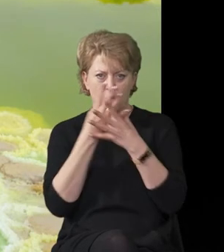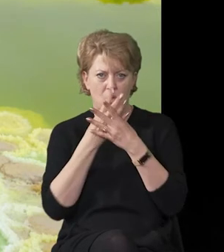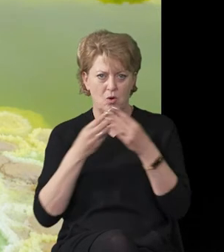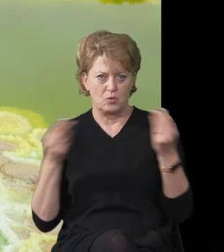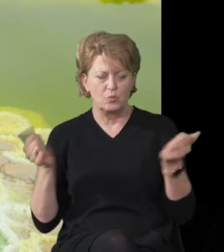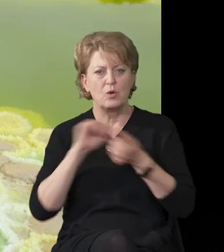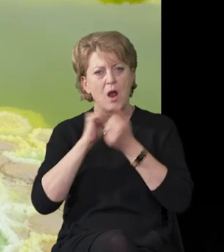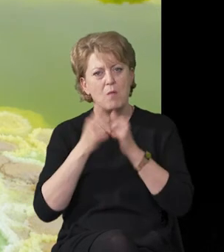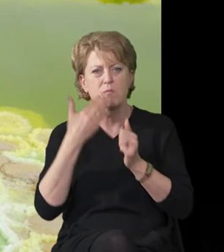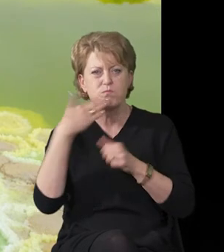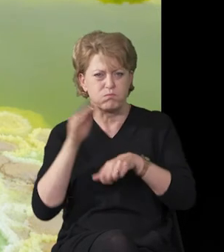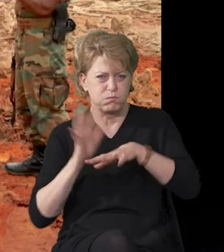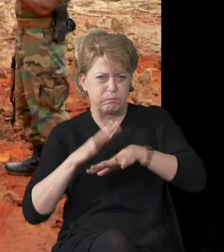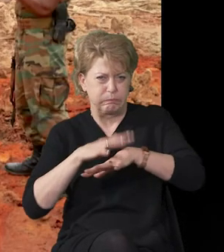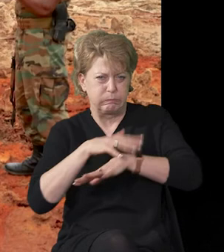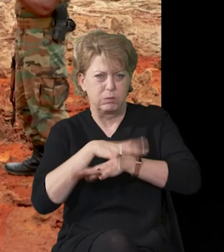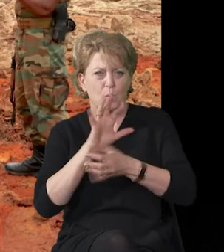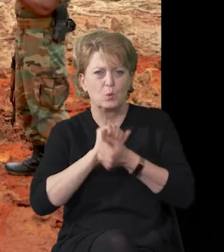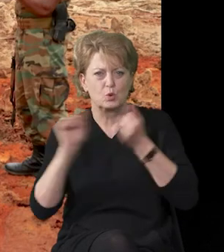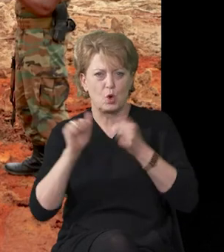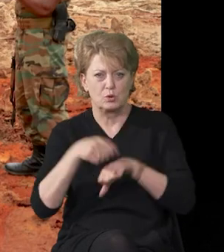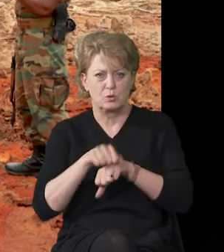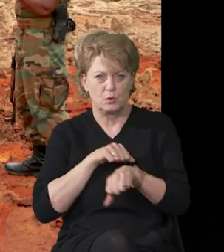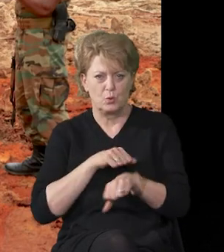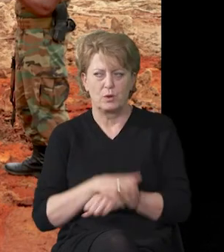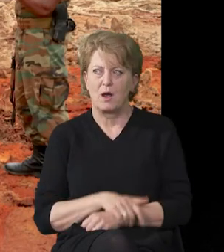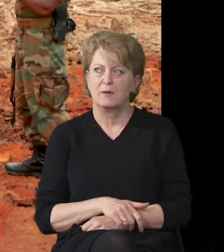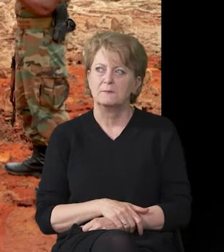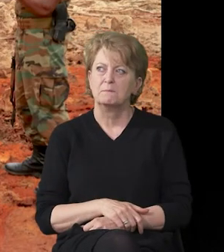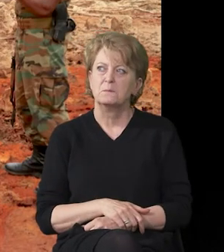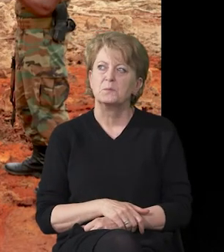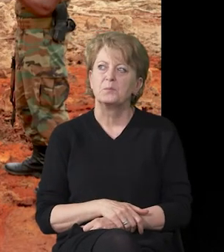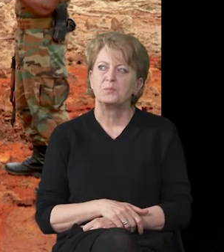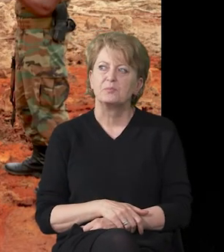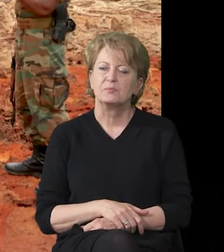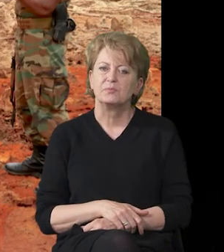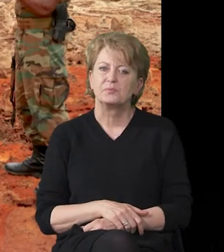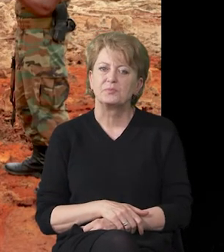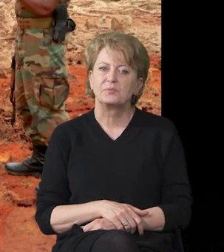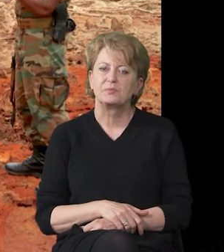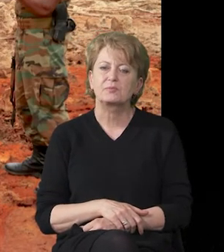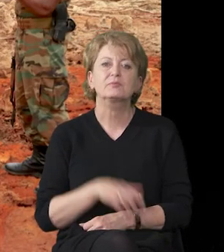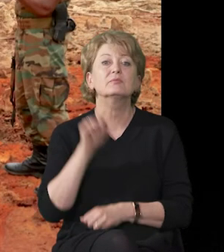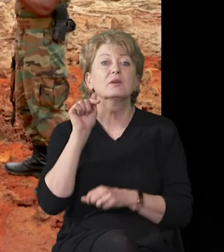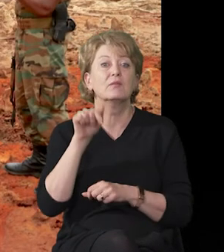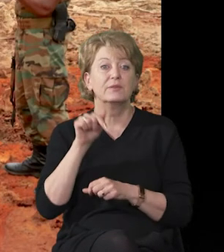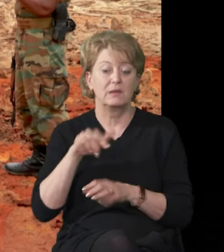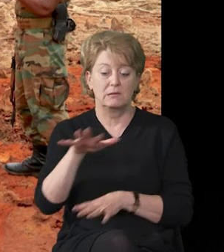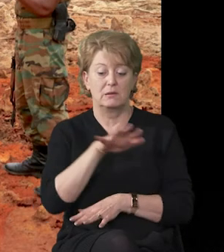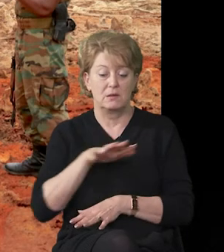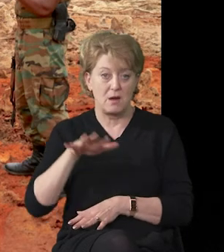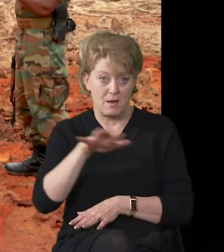i uszkodzić skórę. Jak wspomniałem, w ten rejon przyjeżdżają